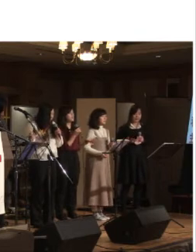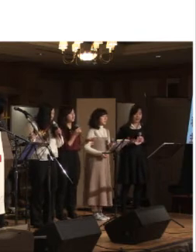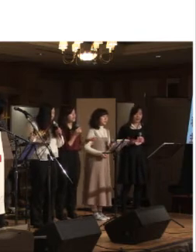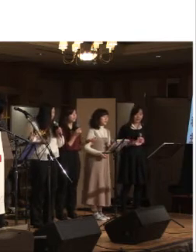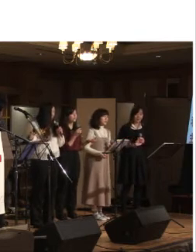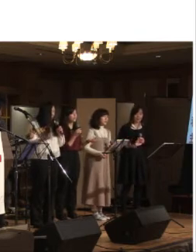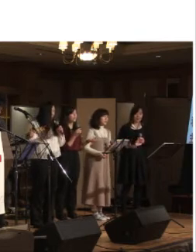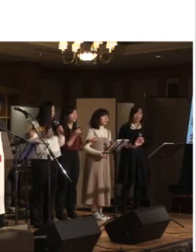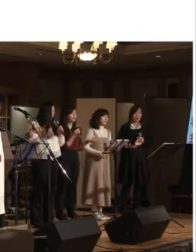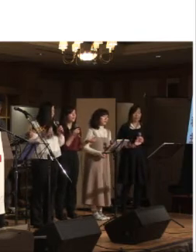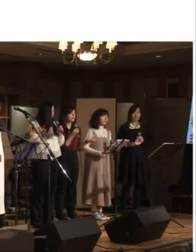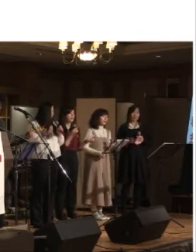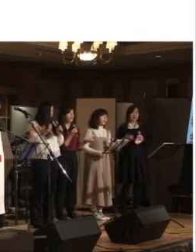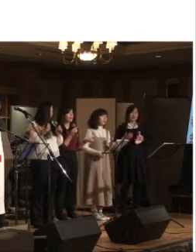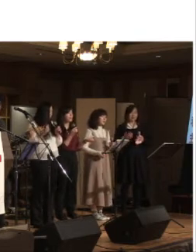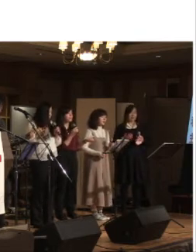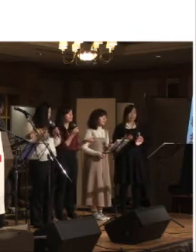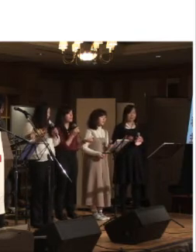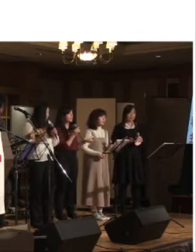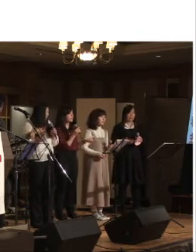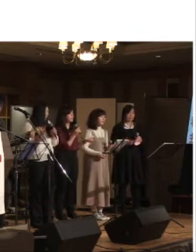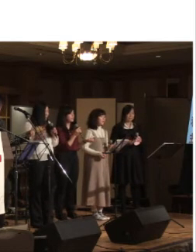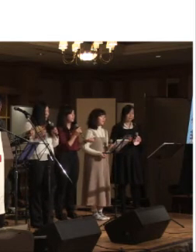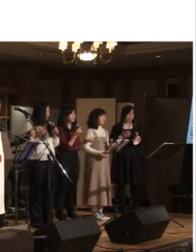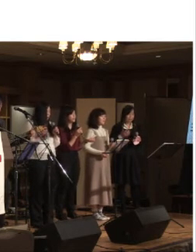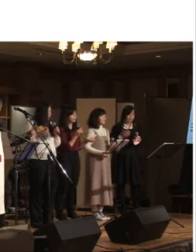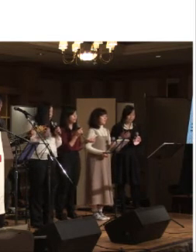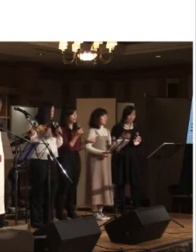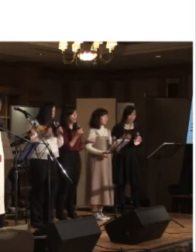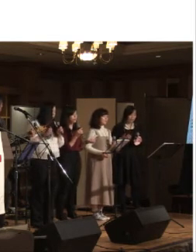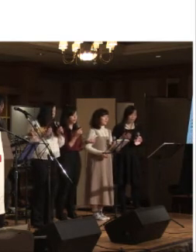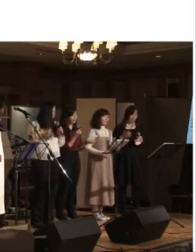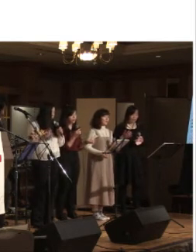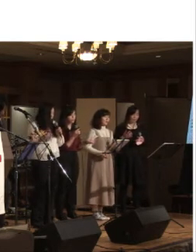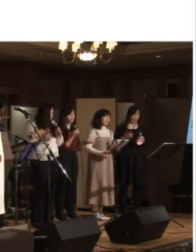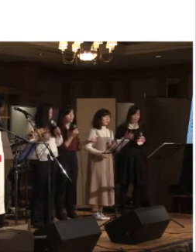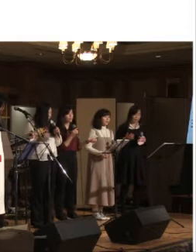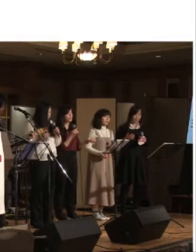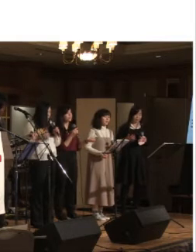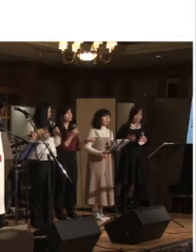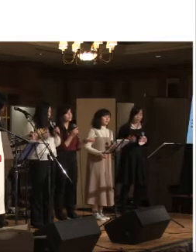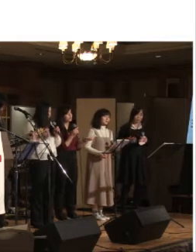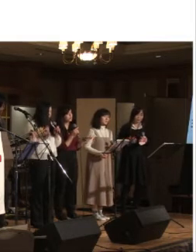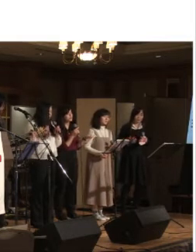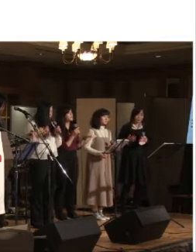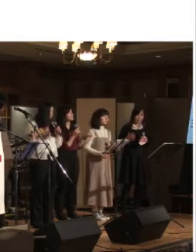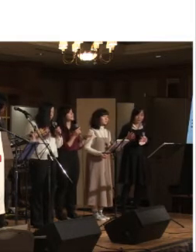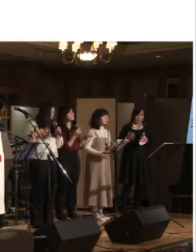Oh.